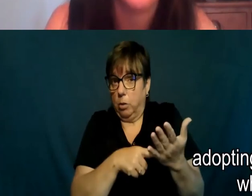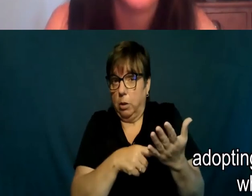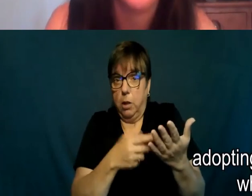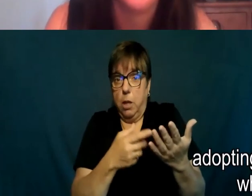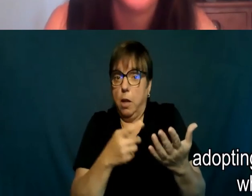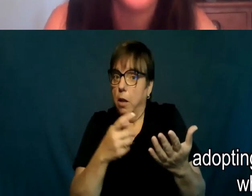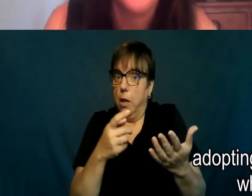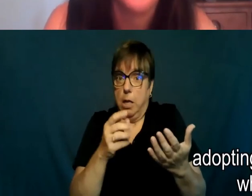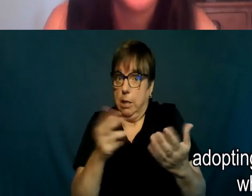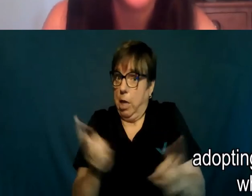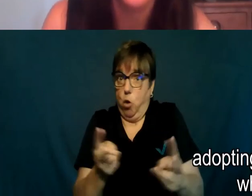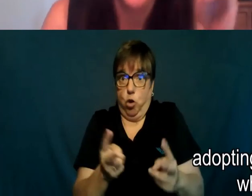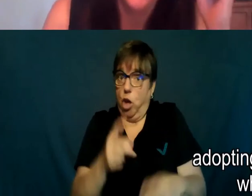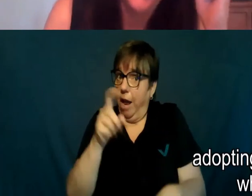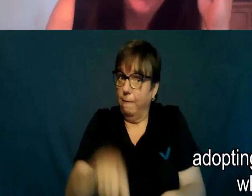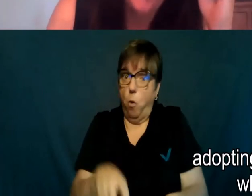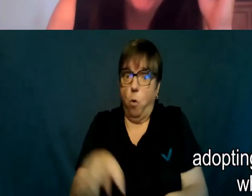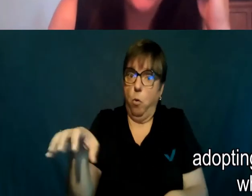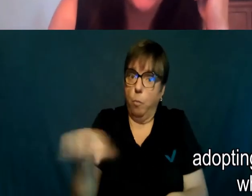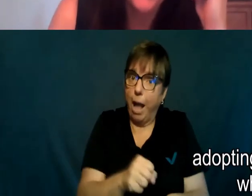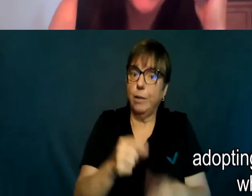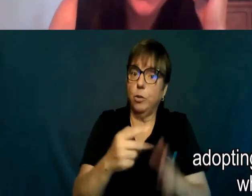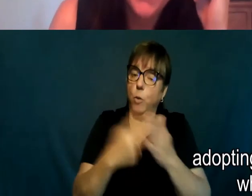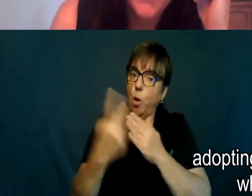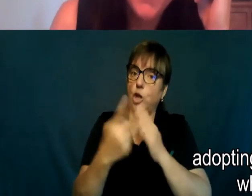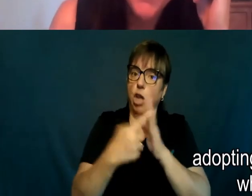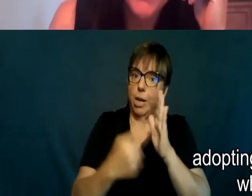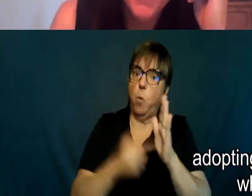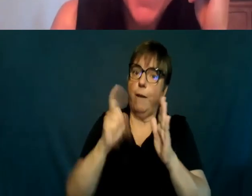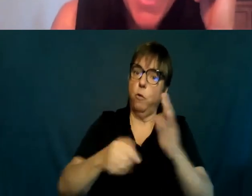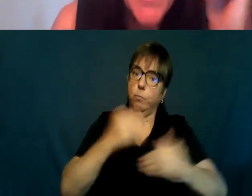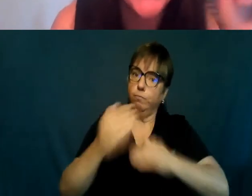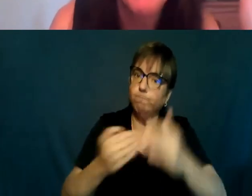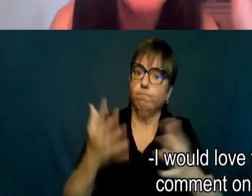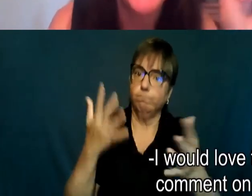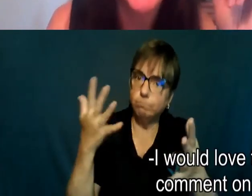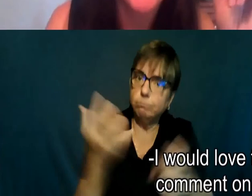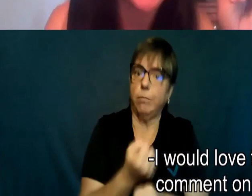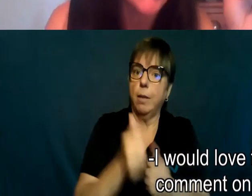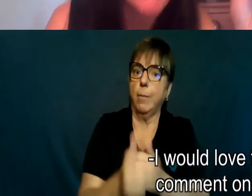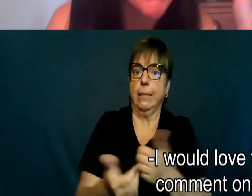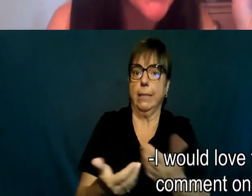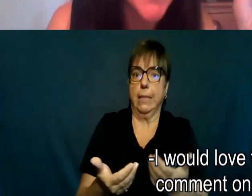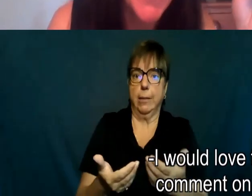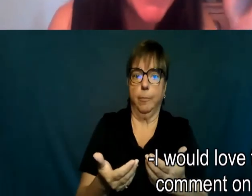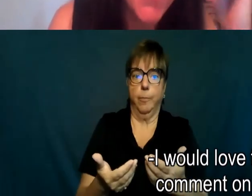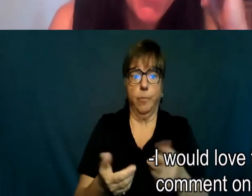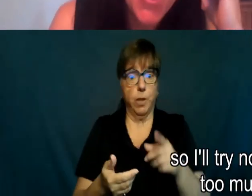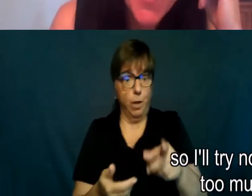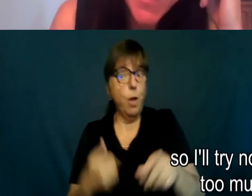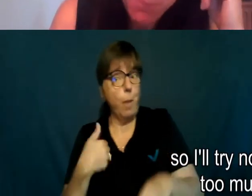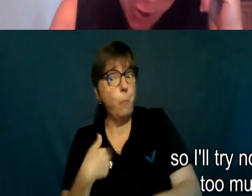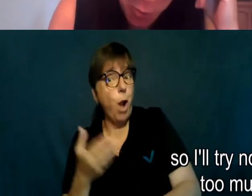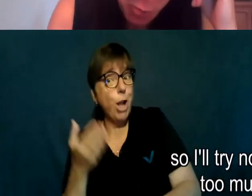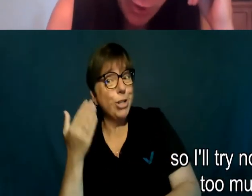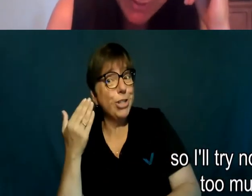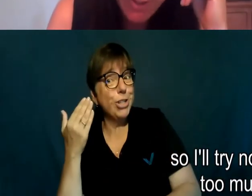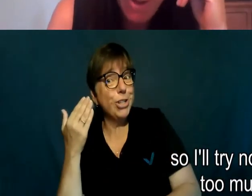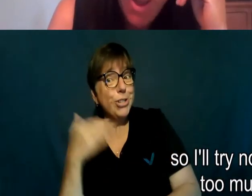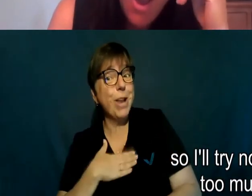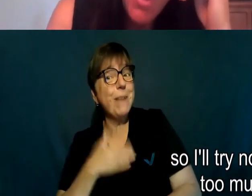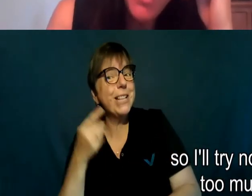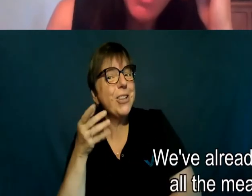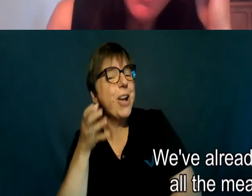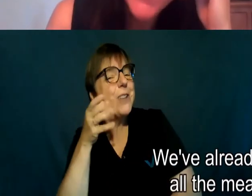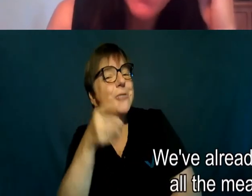projet de loi. Pourquoi ? J'aimerais bien d'ailleurs entendre Roméo sur cette question, donc je vais essayer de prendre un peu